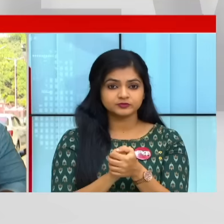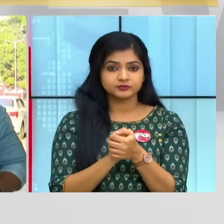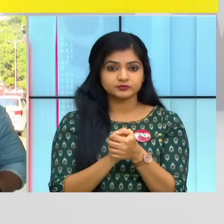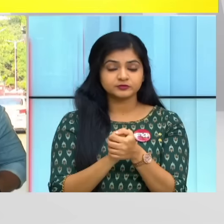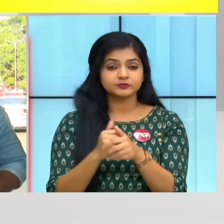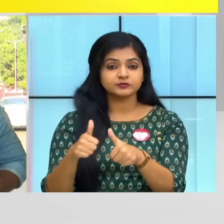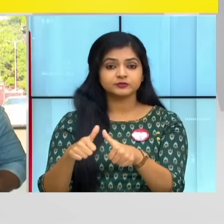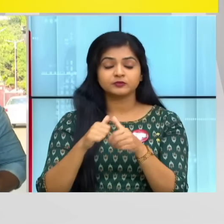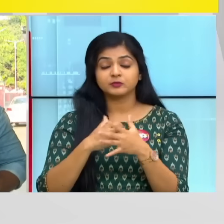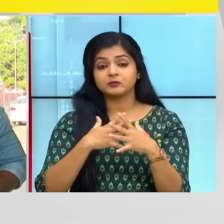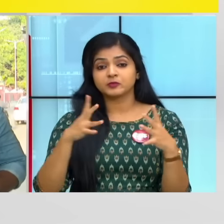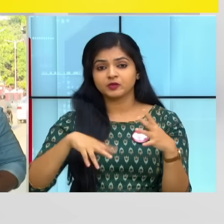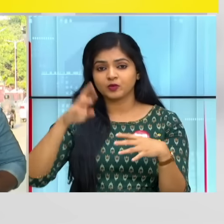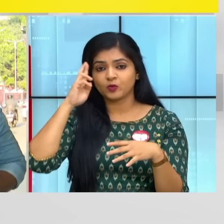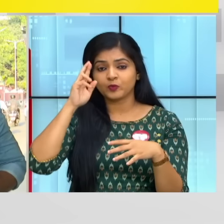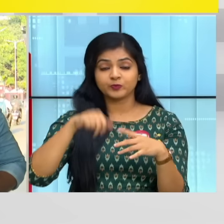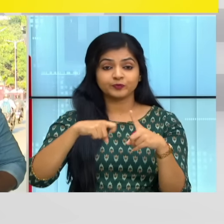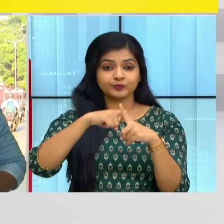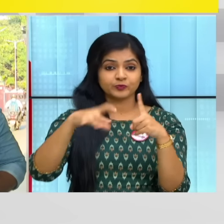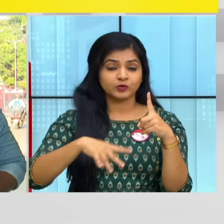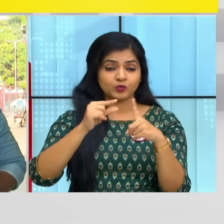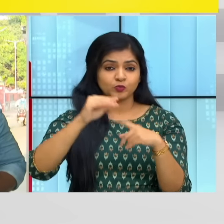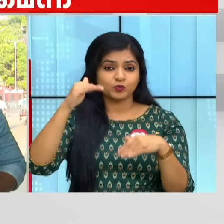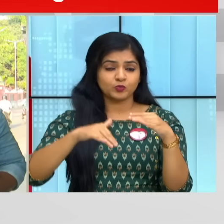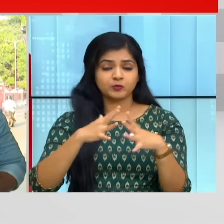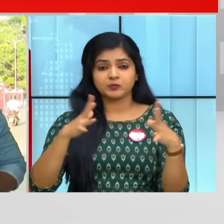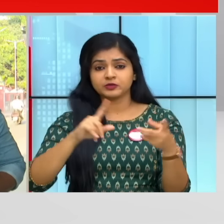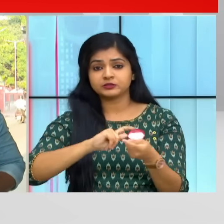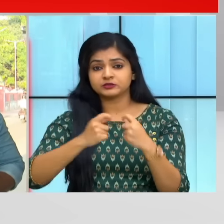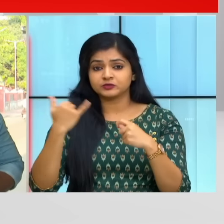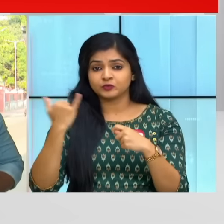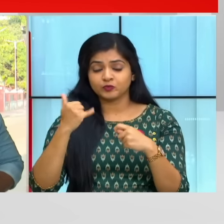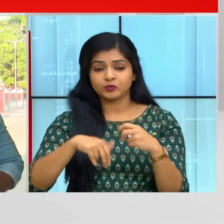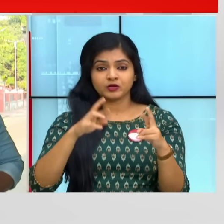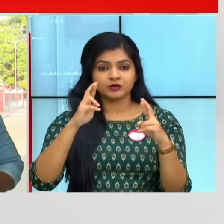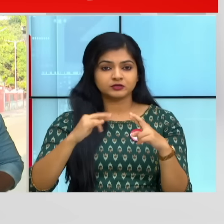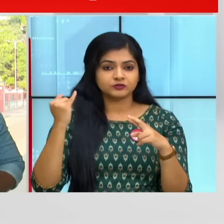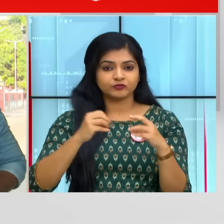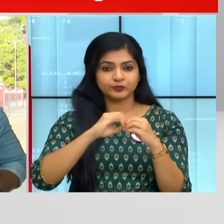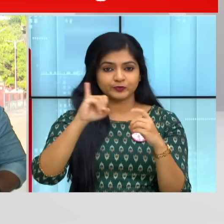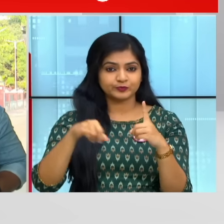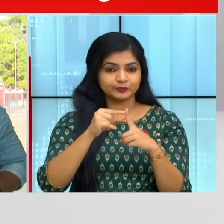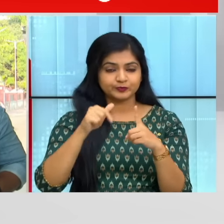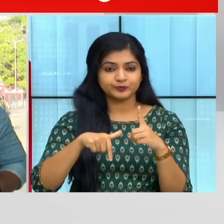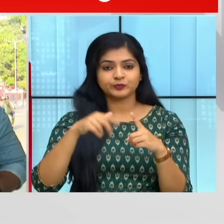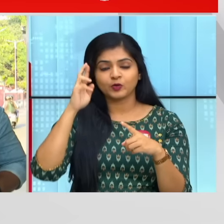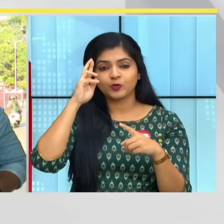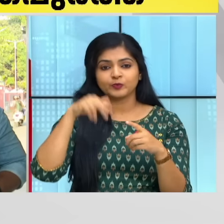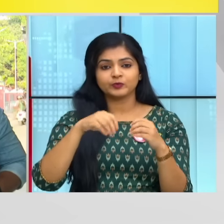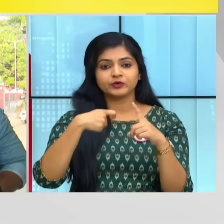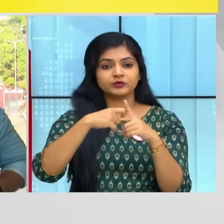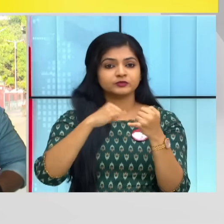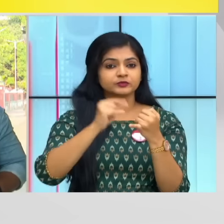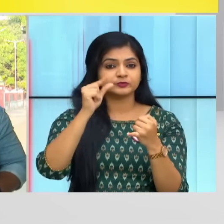പ്രവിധ വലിയ പ്രതീക്ഷ. കേരളത്തിൽ വലിയ രാഷ്ട്രീയ മാറ്റത്തിന് കാരണമാകുന്ന തെരഞ്ഞെടുപ്പ് ഫലമായിരിക്കും ഉണ്ടാകുക എന്നാണ് BJP സംസ്ഥാന അധ്യക്ഷൻ കെ സുരേന്ദ്രൻ